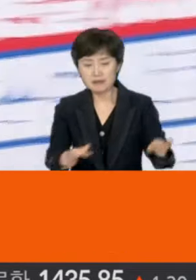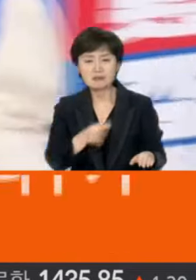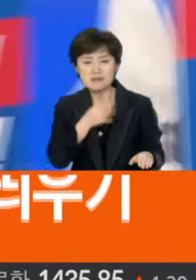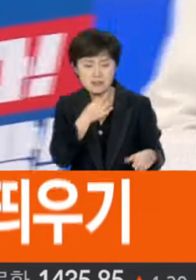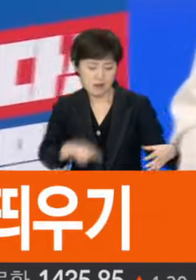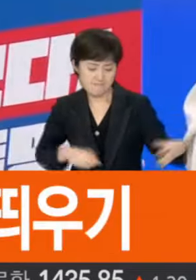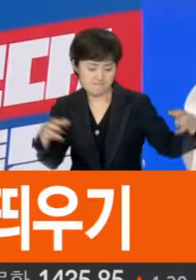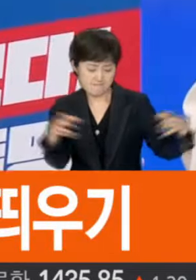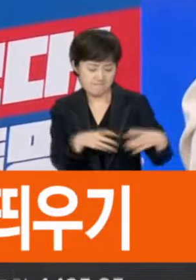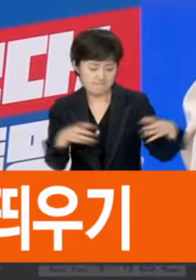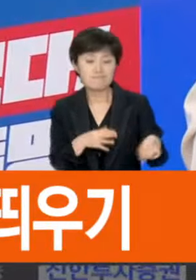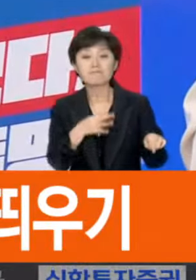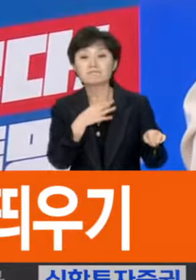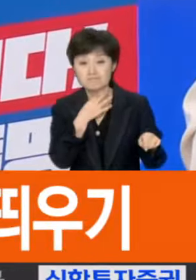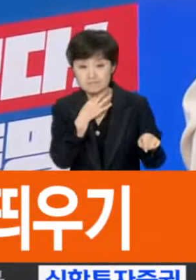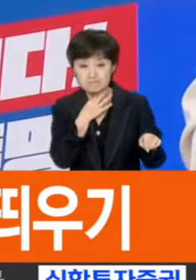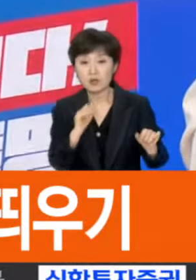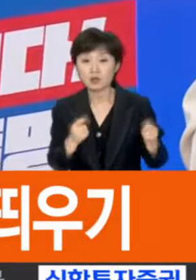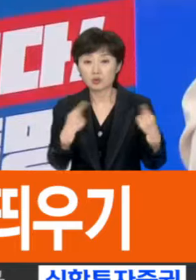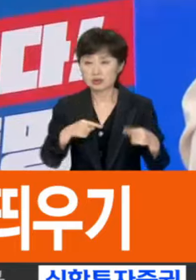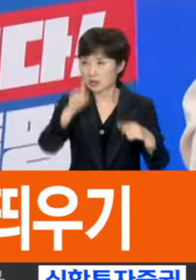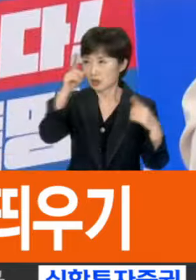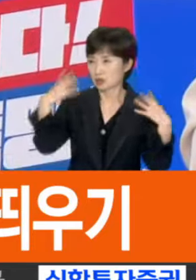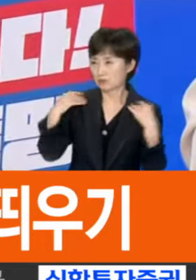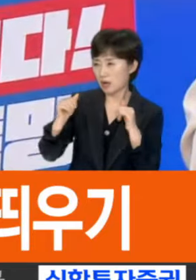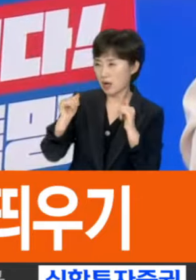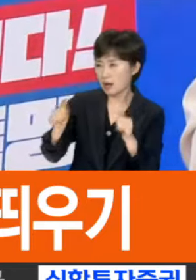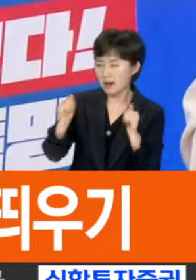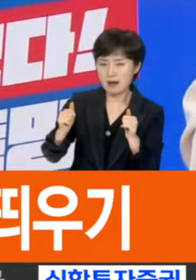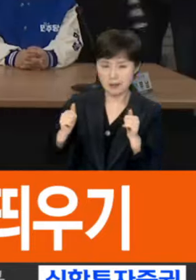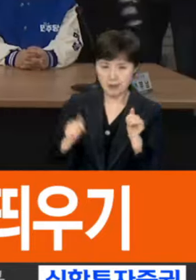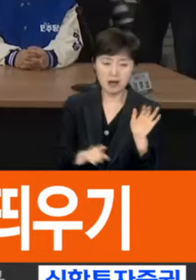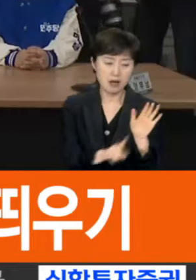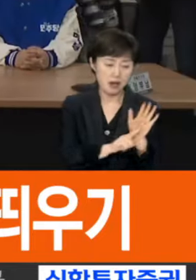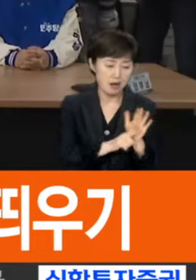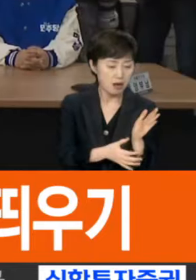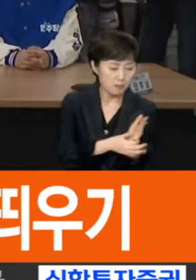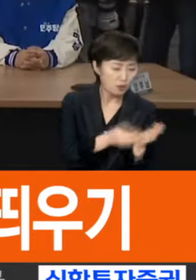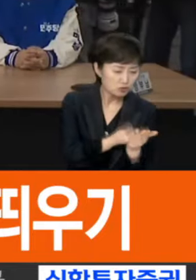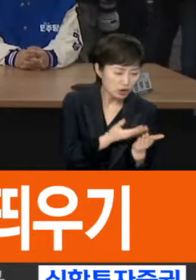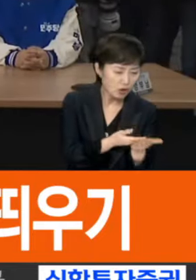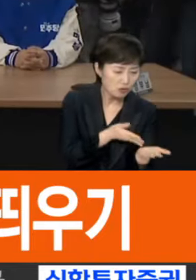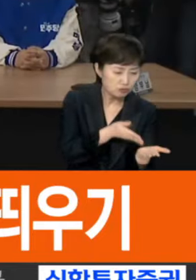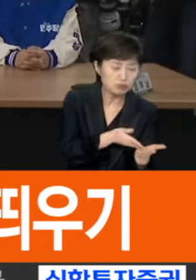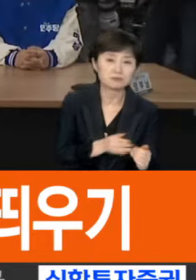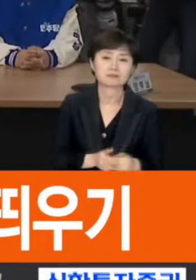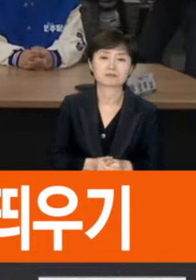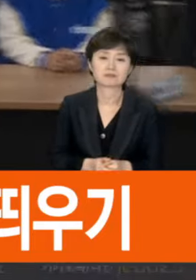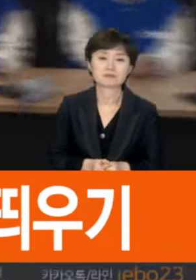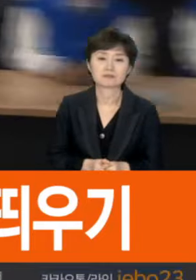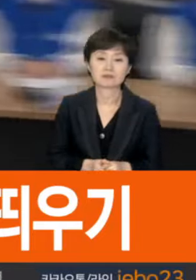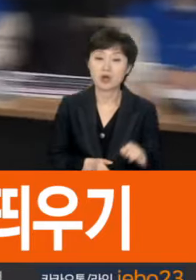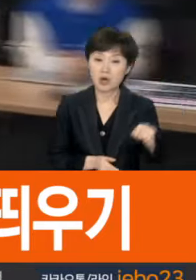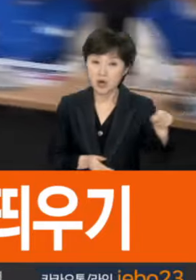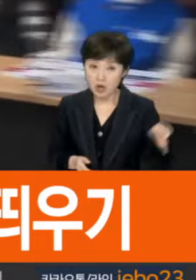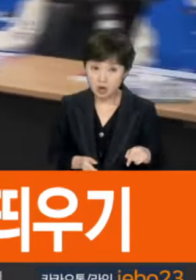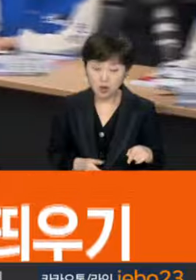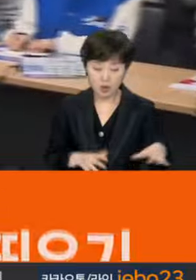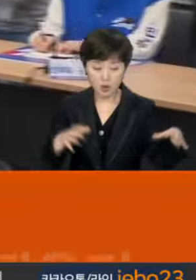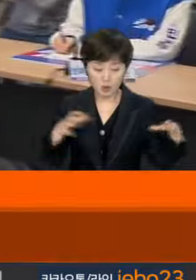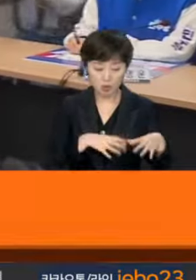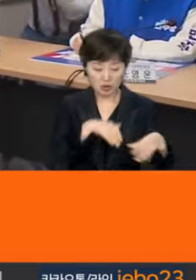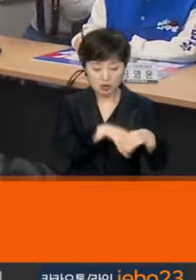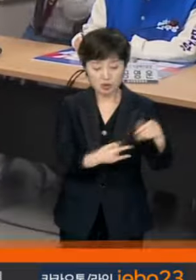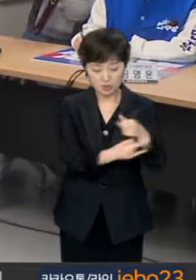통합을 강조하면서 동시에 정권 심판론을 띄우며 유권자에 호소했습니다. 민주당은 공동선대위원장과